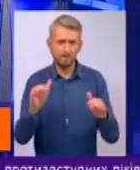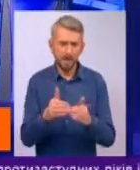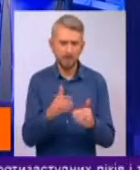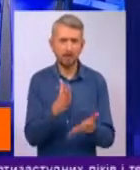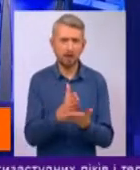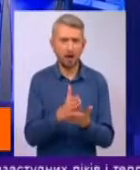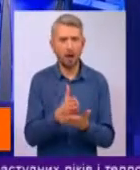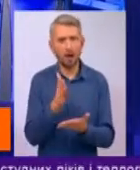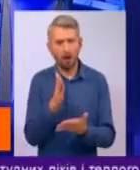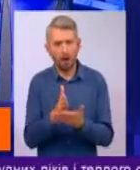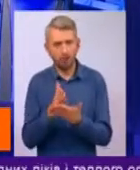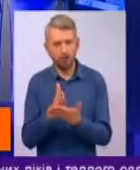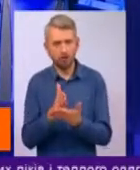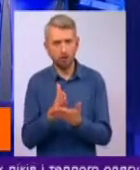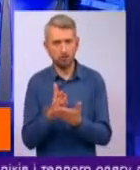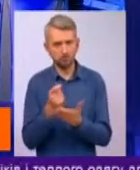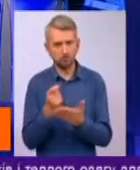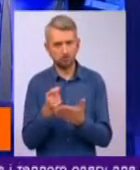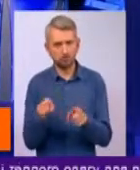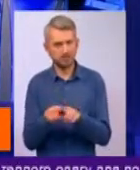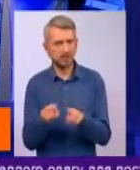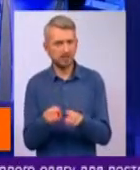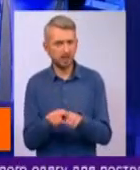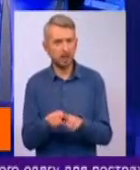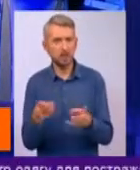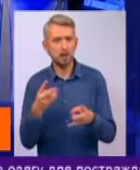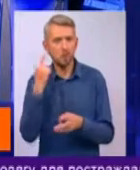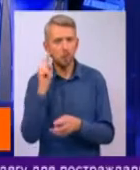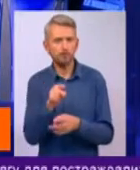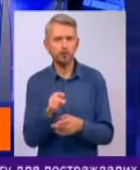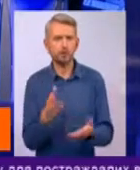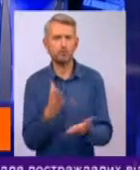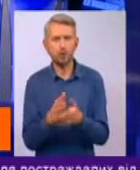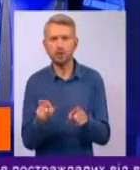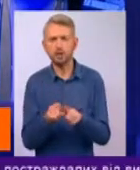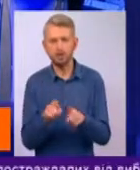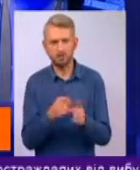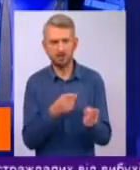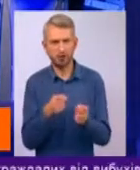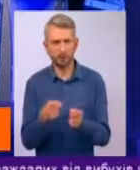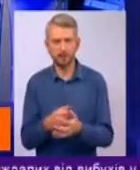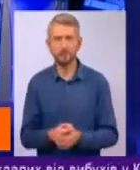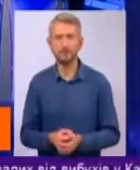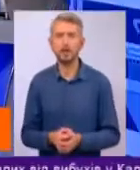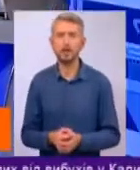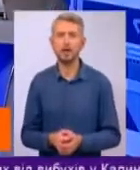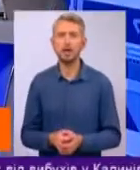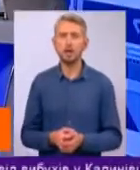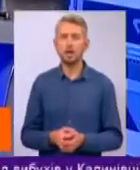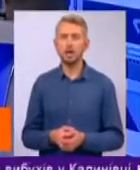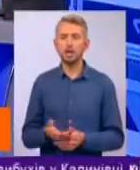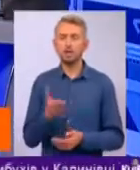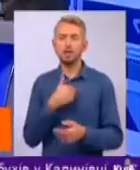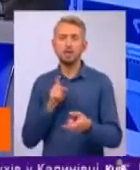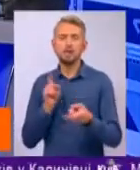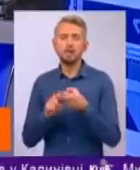деякі не набагато менше. Треба думати, що вони несуть собі так само такі потенційні загрози. Панове, секунду, ми ось